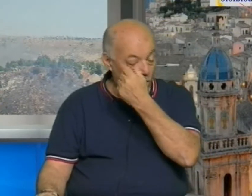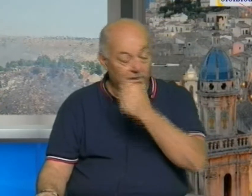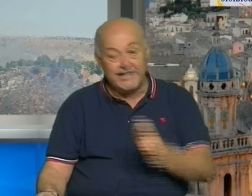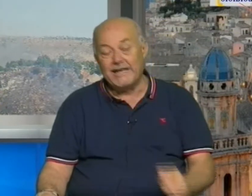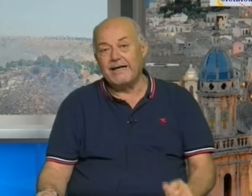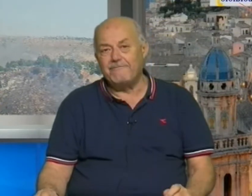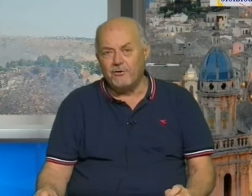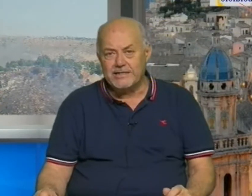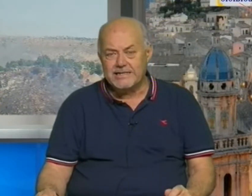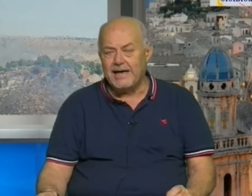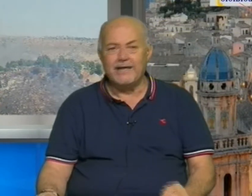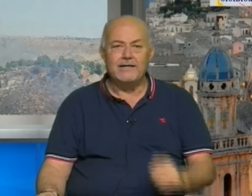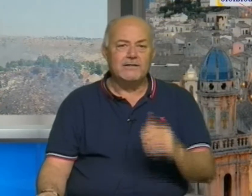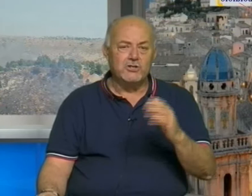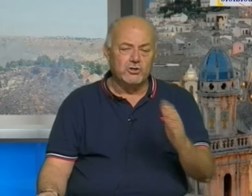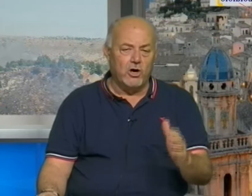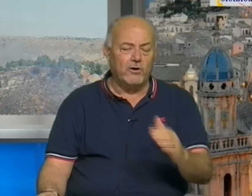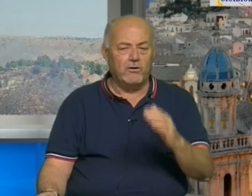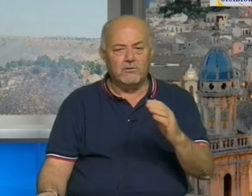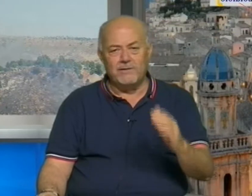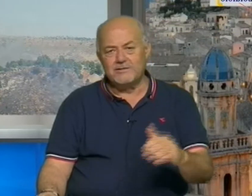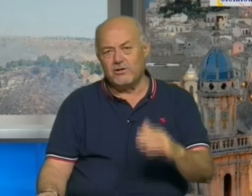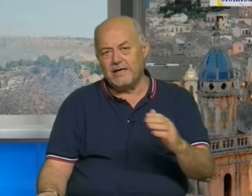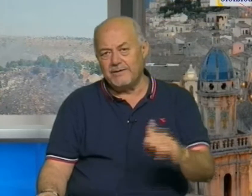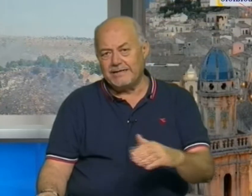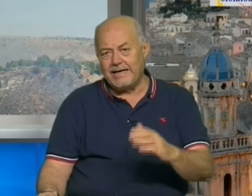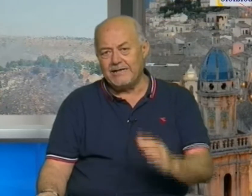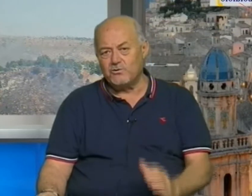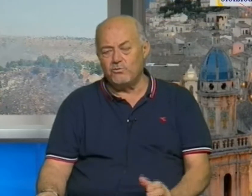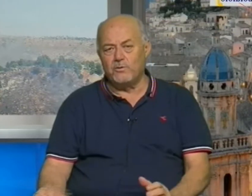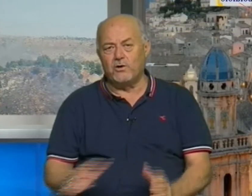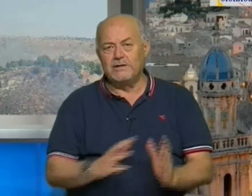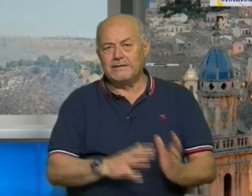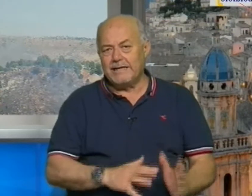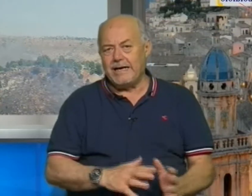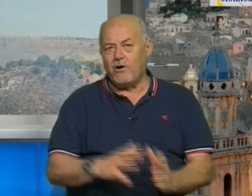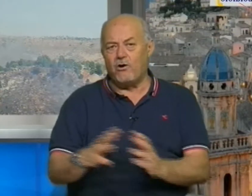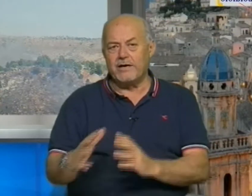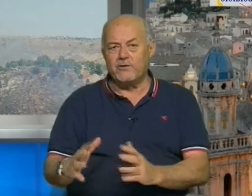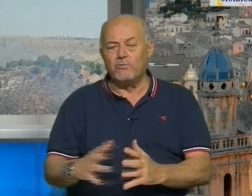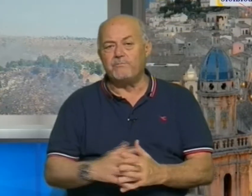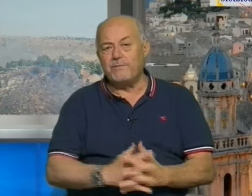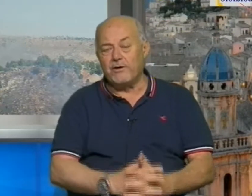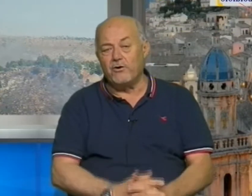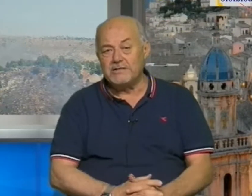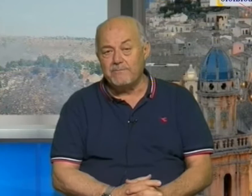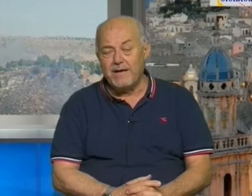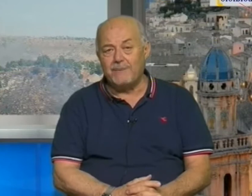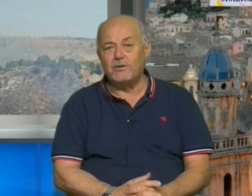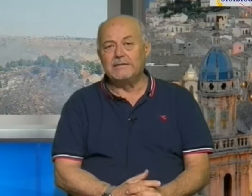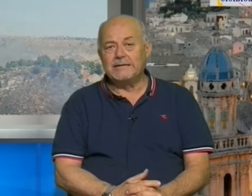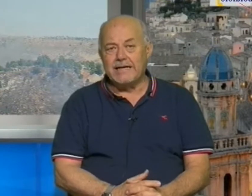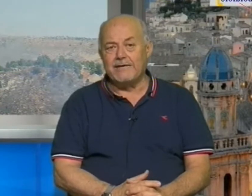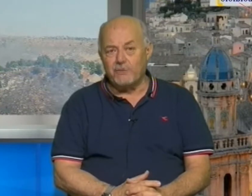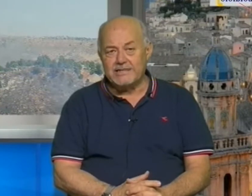diciamo, gli uomini della forestale. Ci sono, come al solito, lamentele sul numero delle ore, i gruppi, però noi